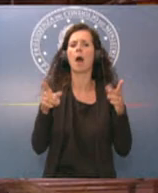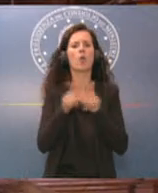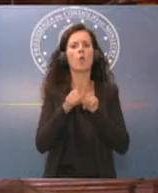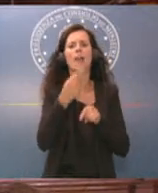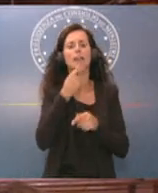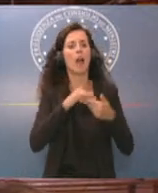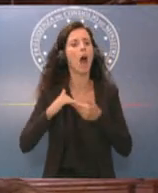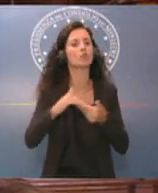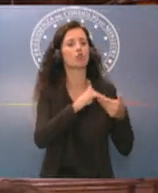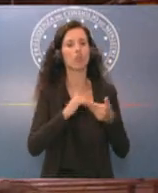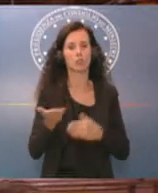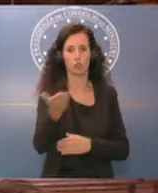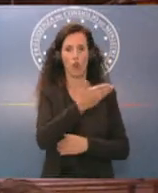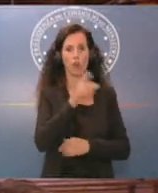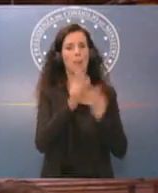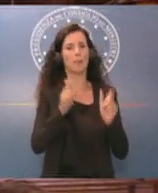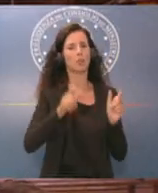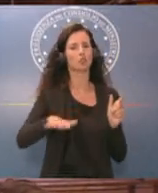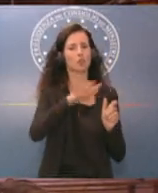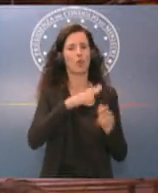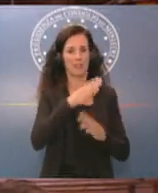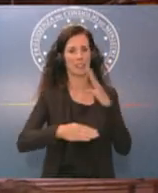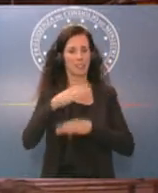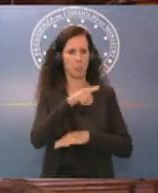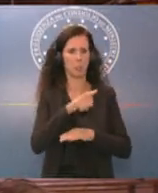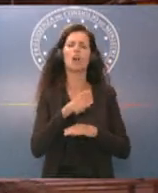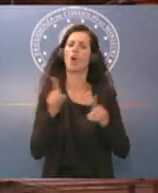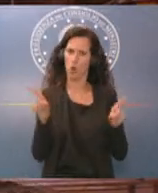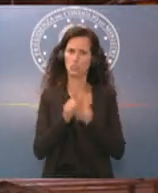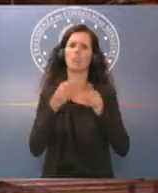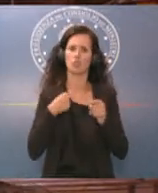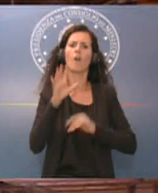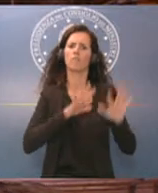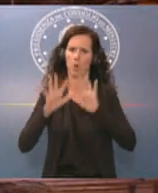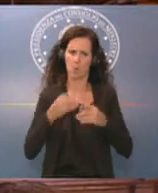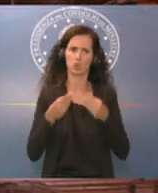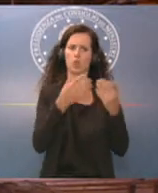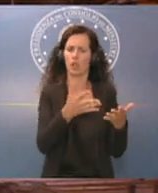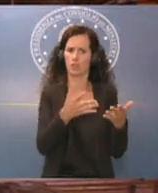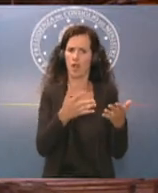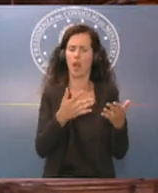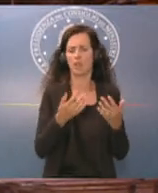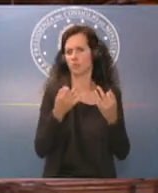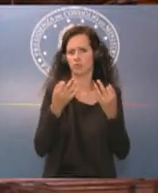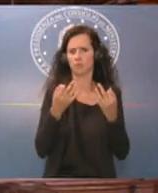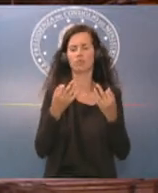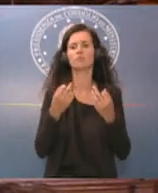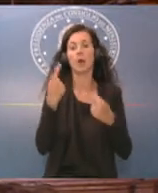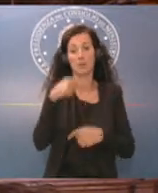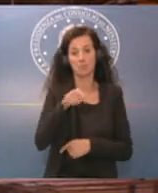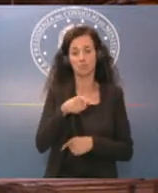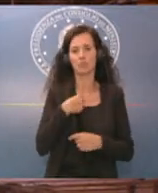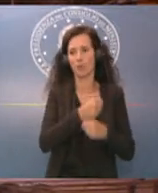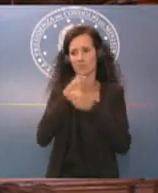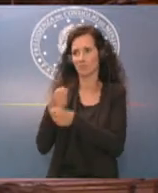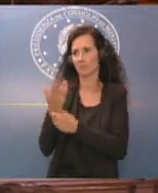associazioni delle persone con disabilità saranno oggetto di informazione, ma su questo lascio naturalmente alla Ministra